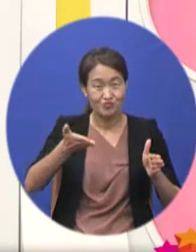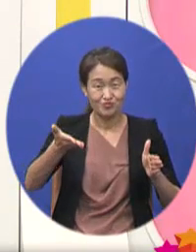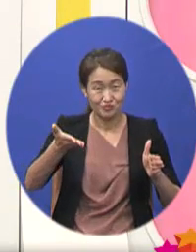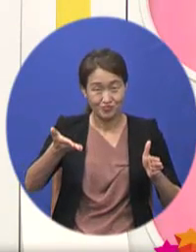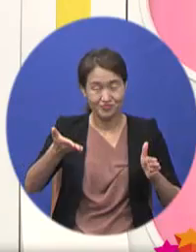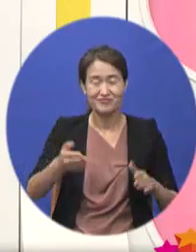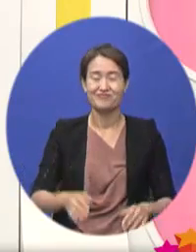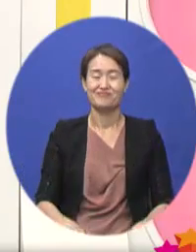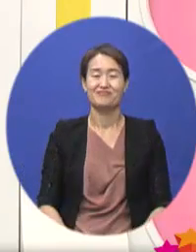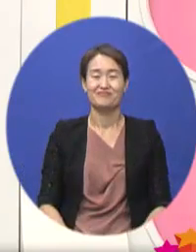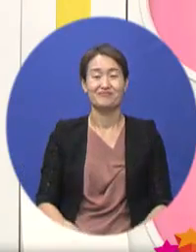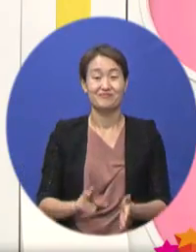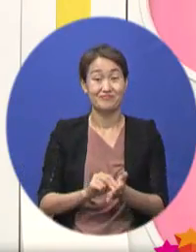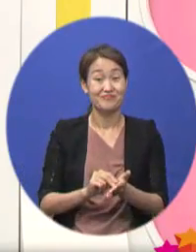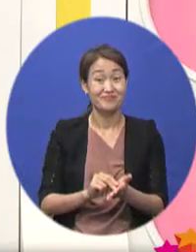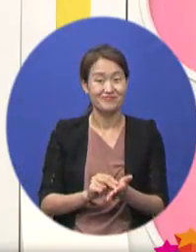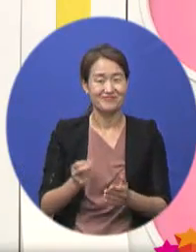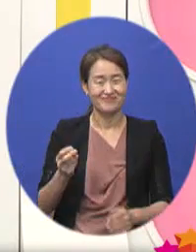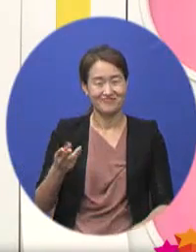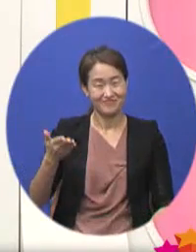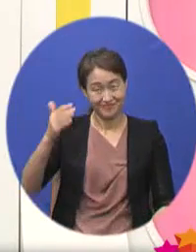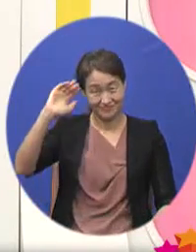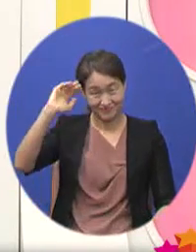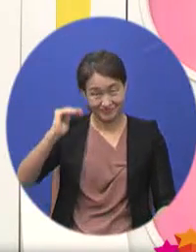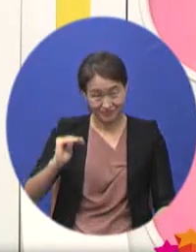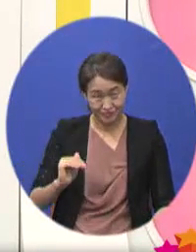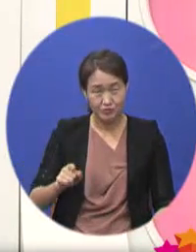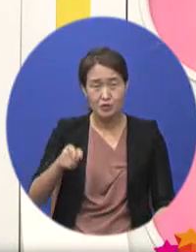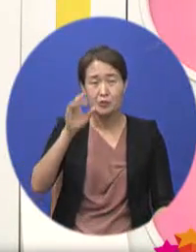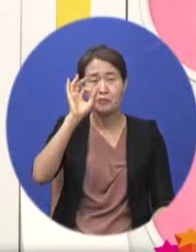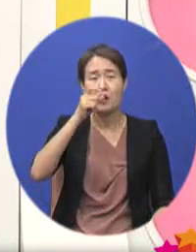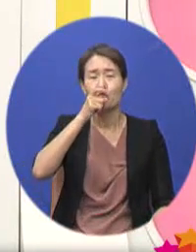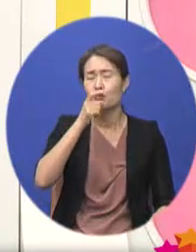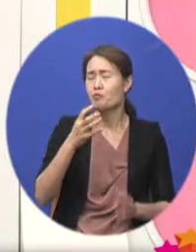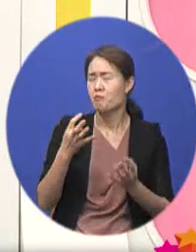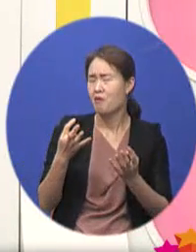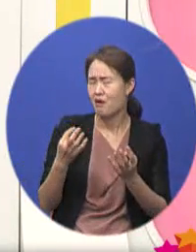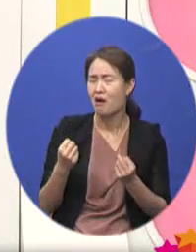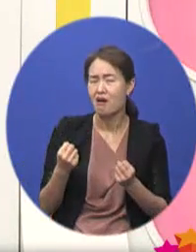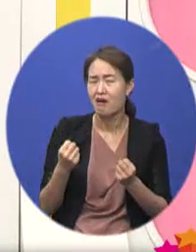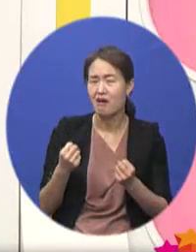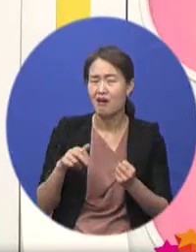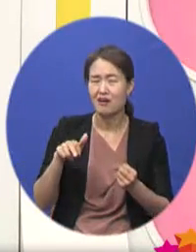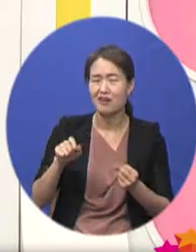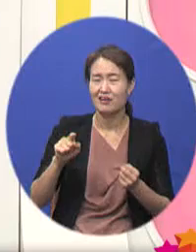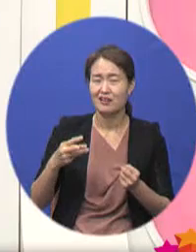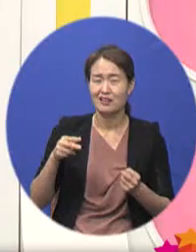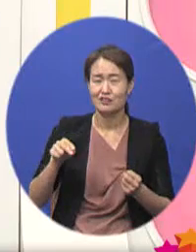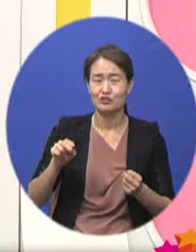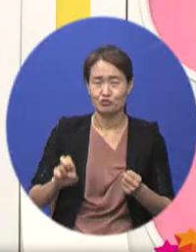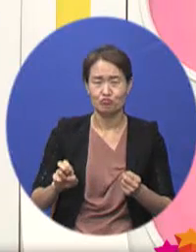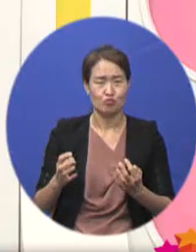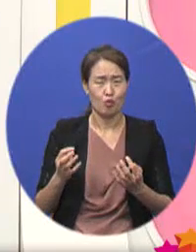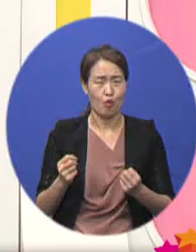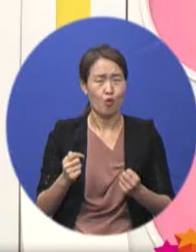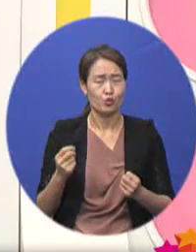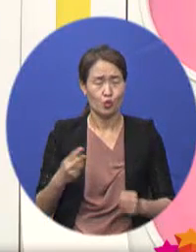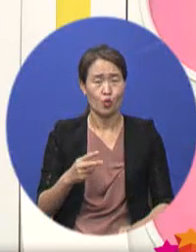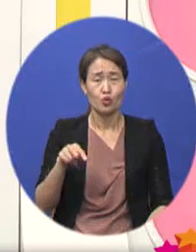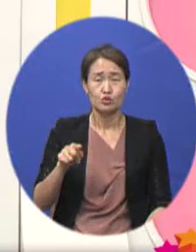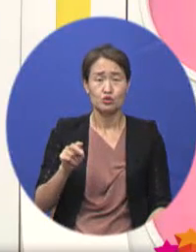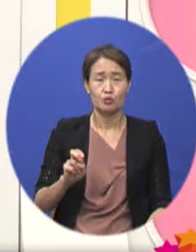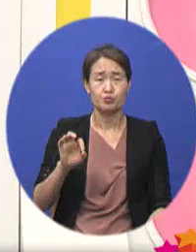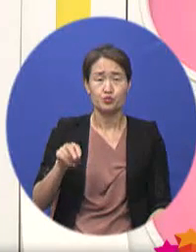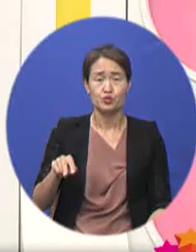준비했는데 보고요. 또 보여드릴게요. 퀴즈 네. 한번 보여주세요. 예. 이것은요. 네. 수분 함량이 높고, 칼슘과 섬유 소질이 많아서 갈증